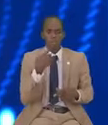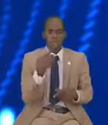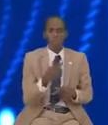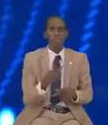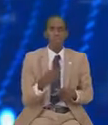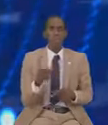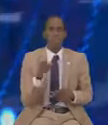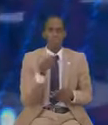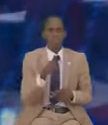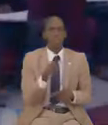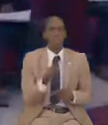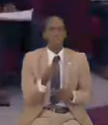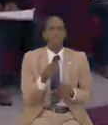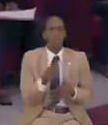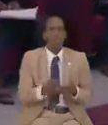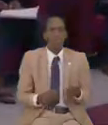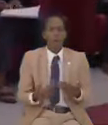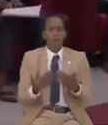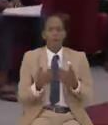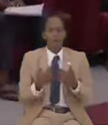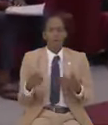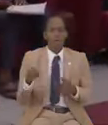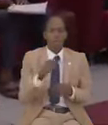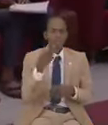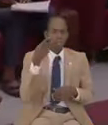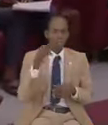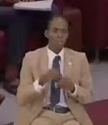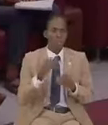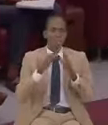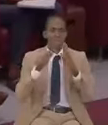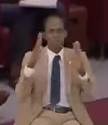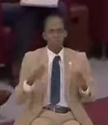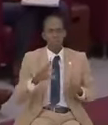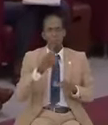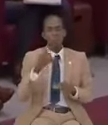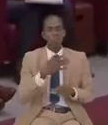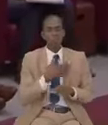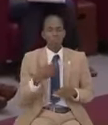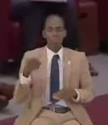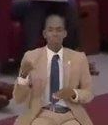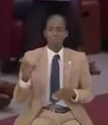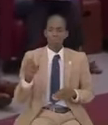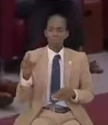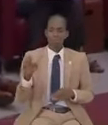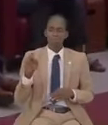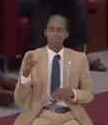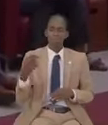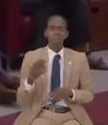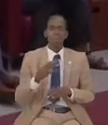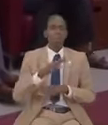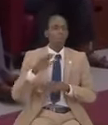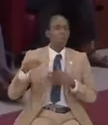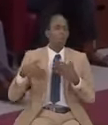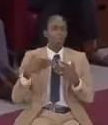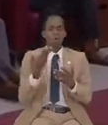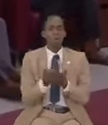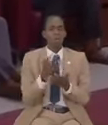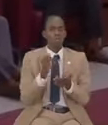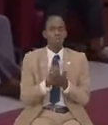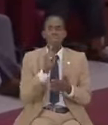encore quand il l'a vu dans ta maison qui a répondu ils ont vu tout